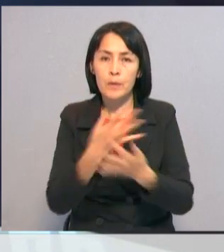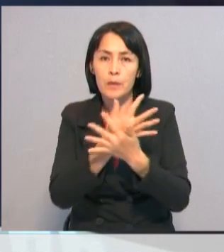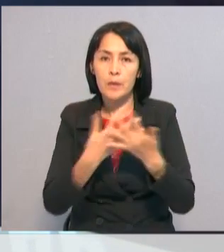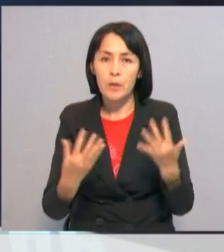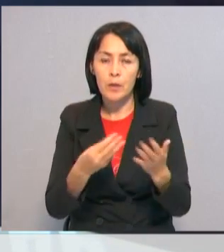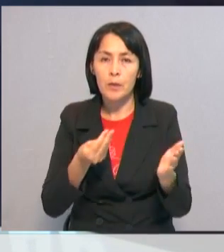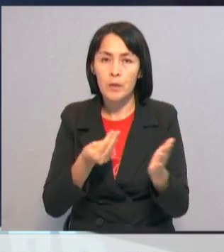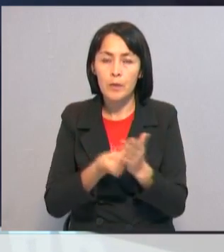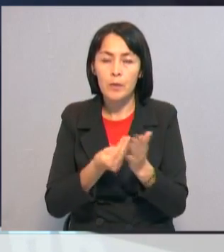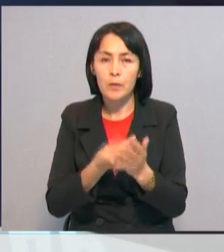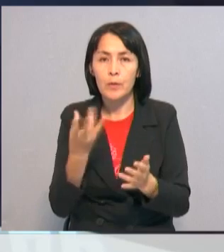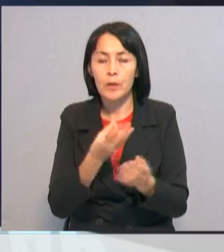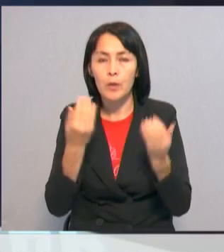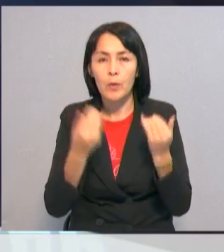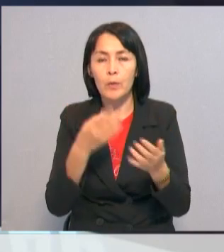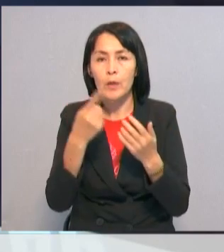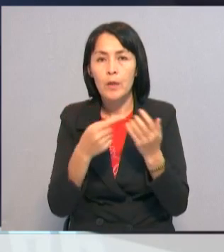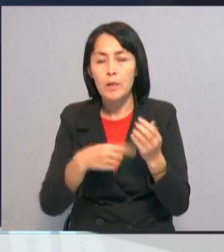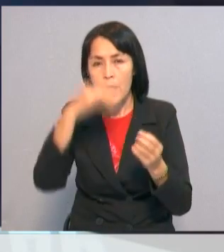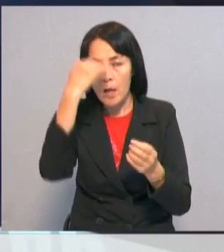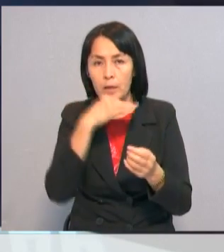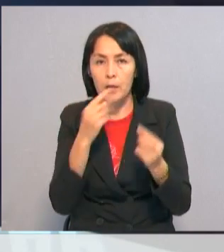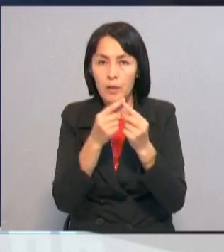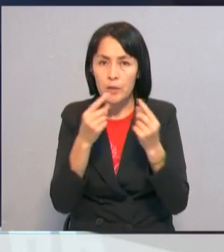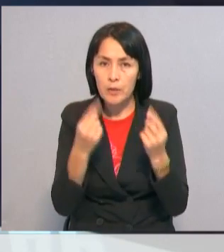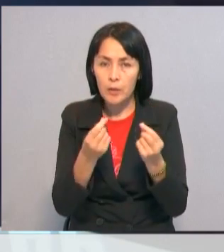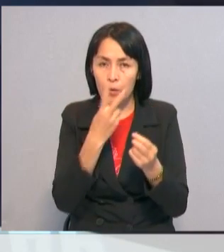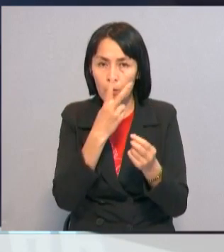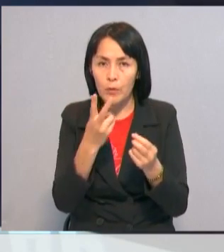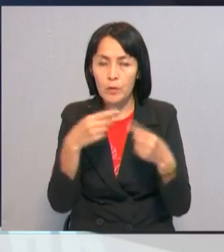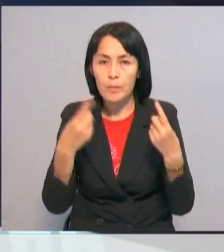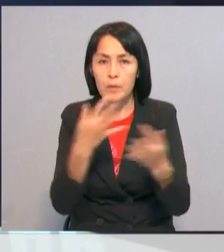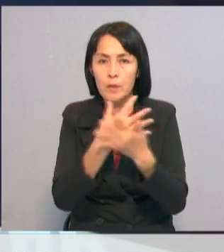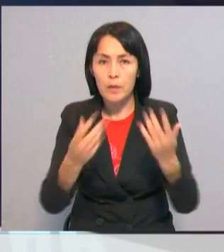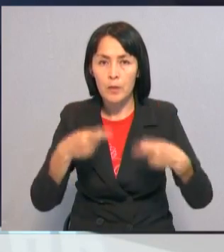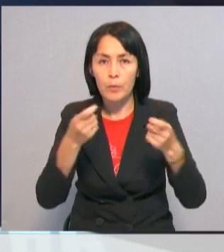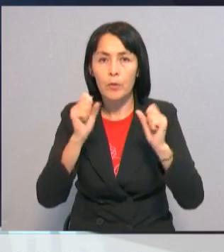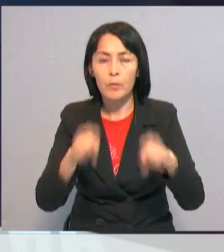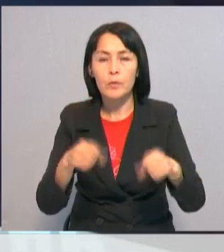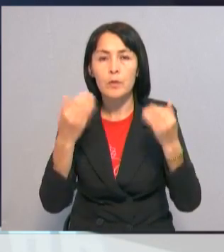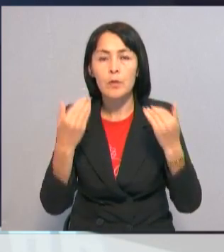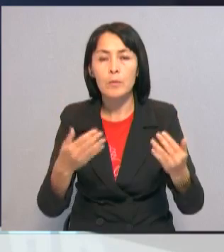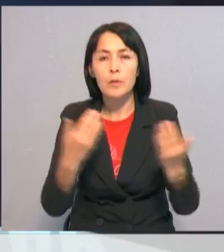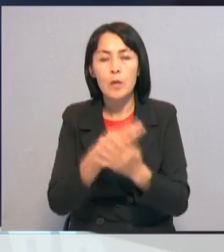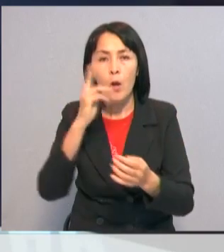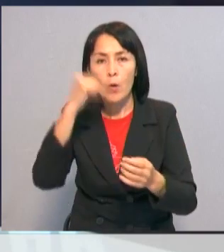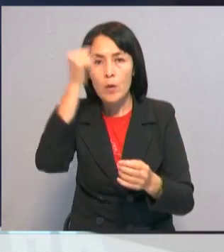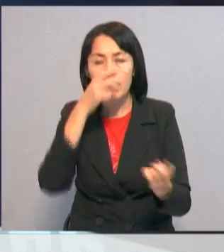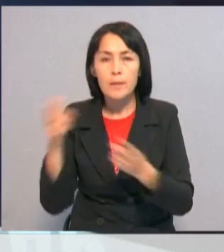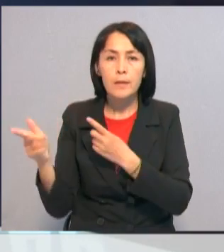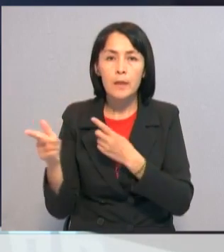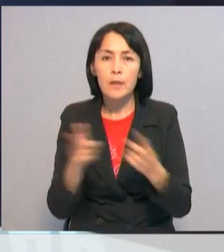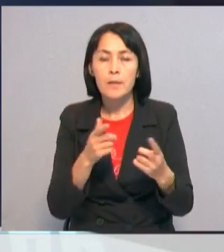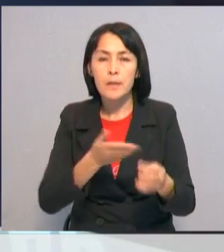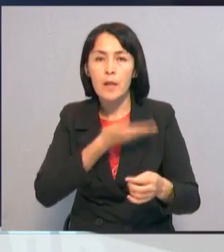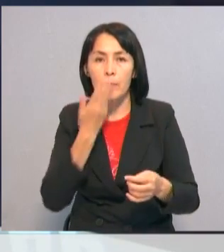тауарына жұмсалу қажет. Оның есебін атана чекті көрсету арқылы немесе заттай бере алады. Бұл жөнде жаңа оқу жылына дайындық барысы